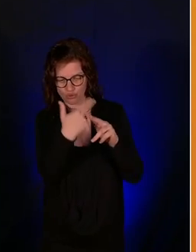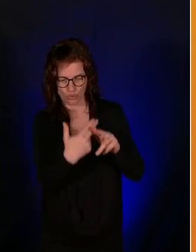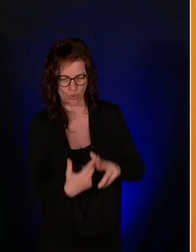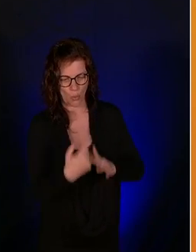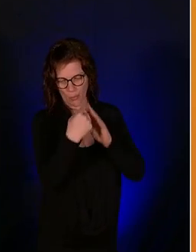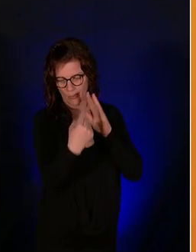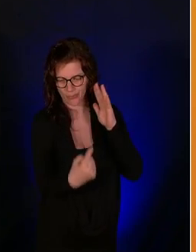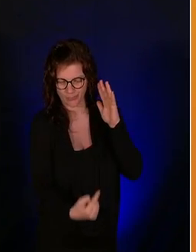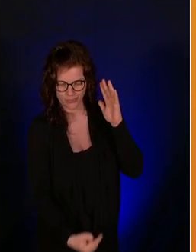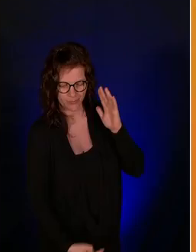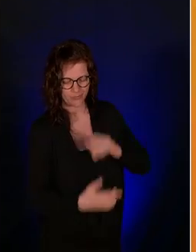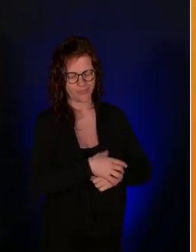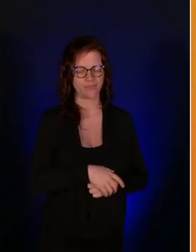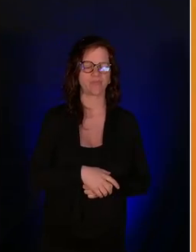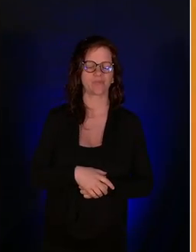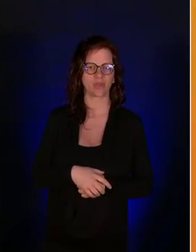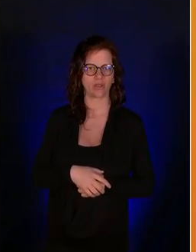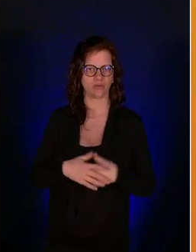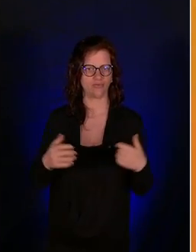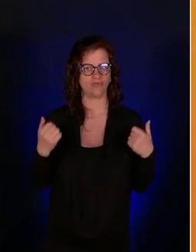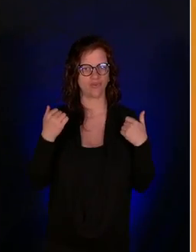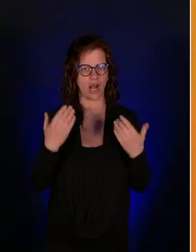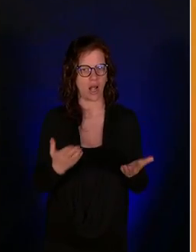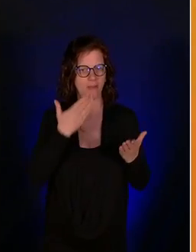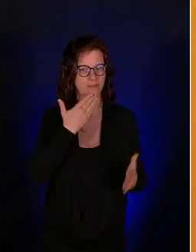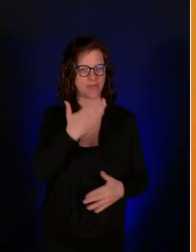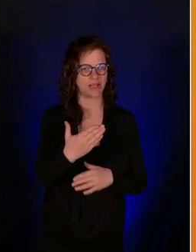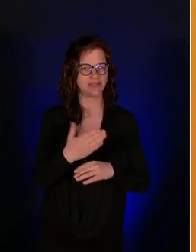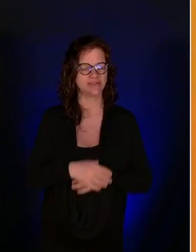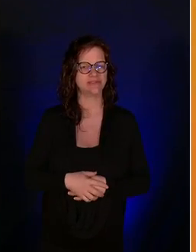Roset et Gisèle Vidalet. Voilà, je vous remercie.